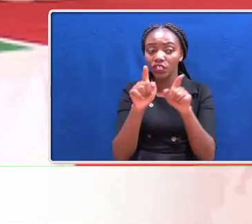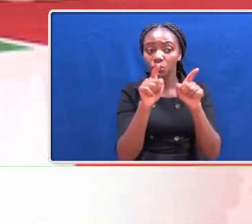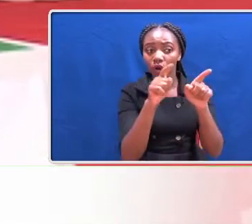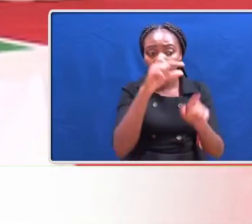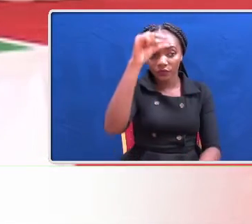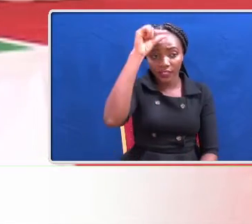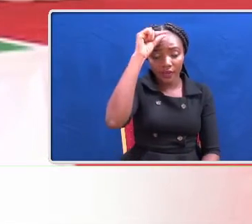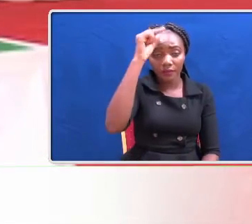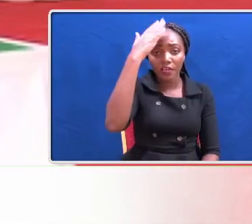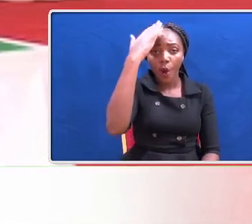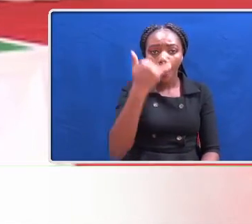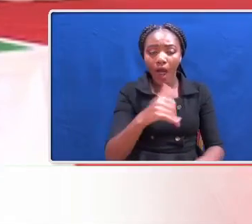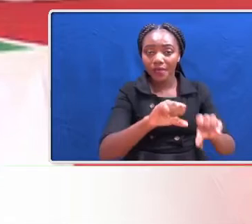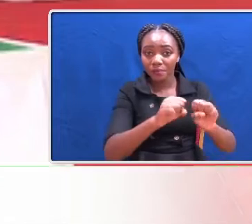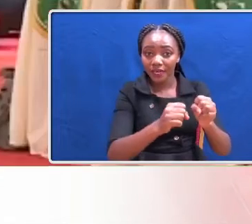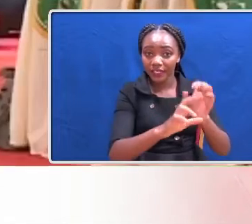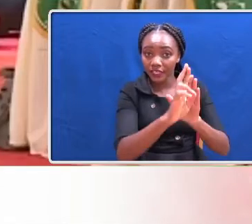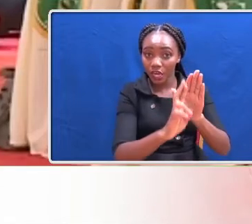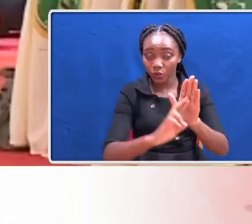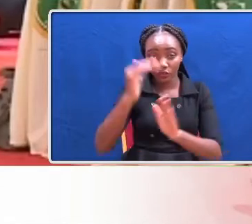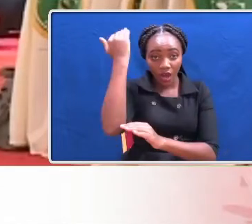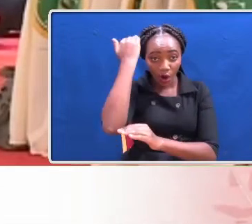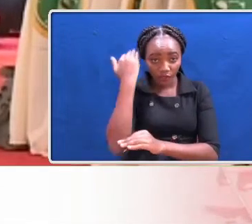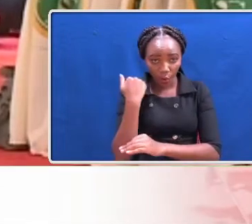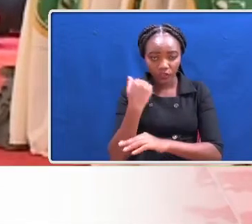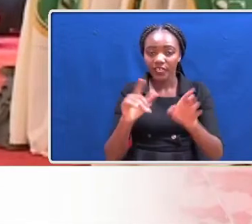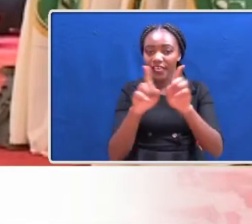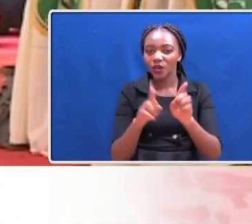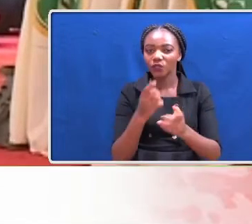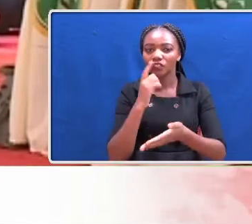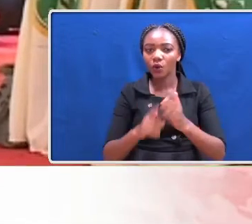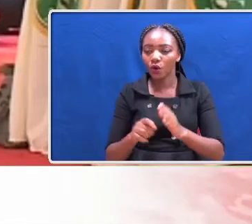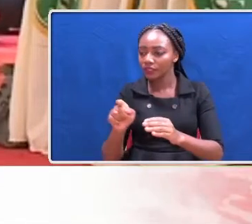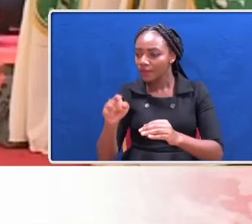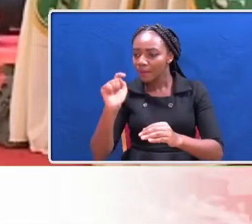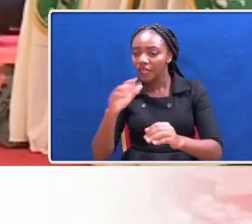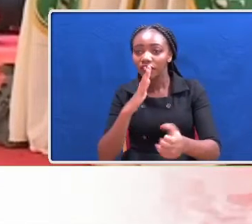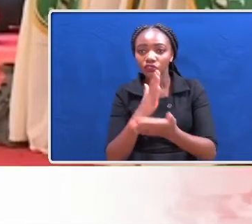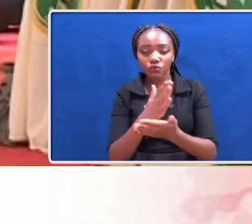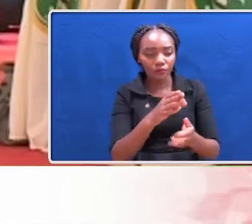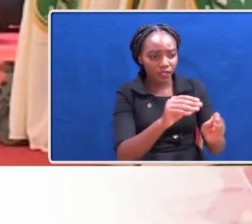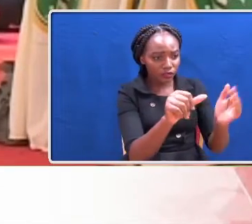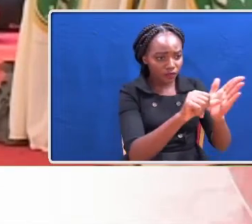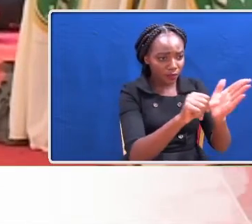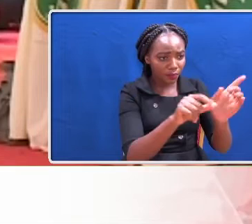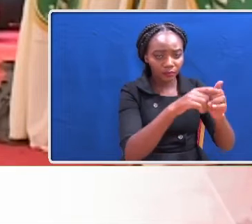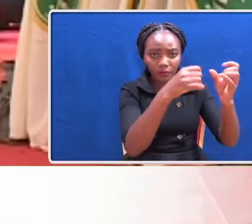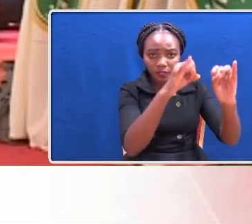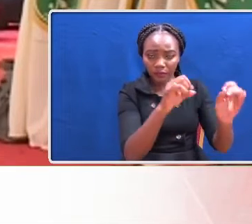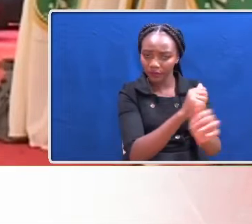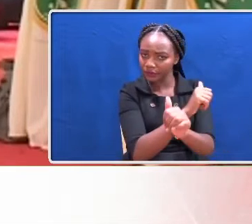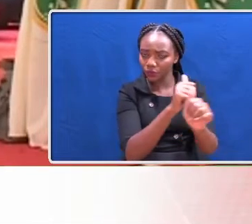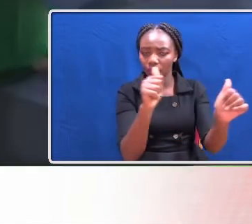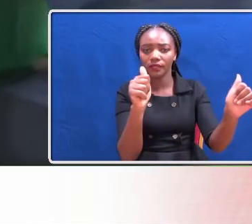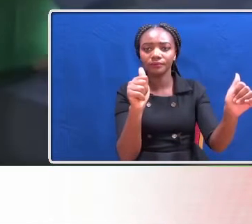serikali kwa kukiuka maagizo ya mahakama, akisema hilo atahakikisha limenyoka na kutekelezwa